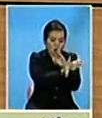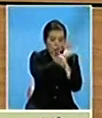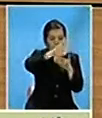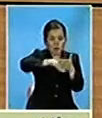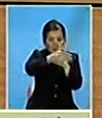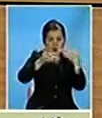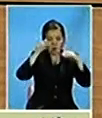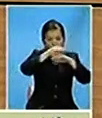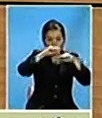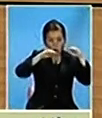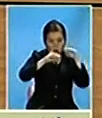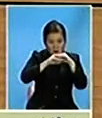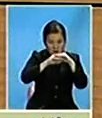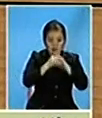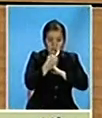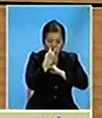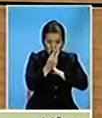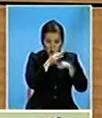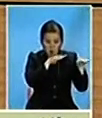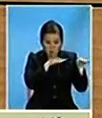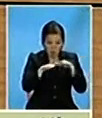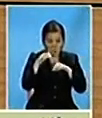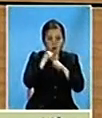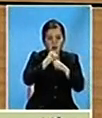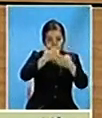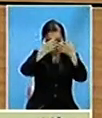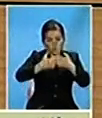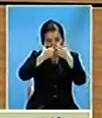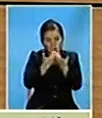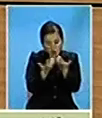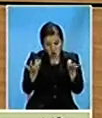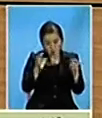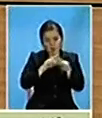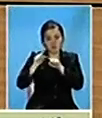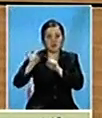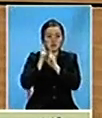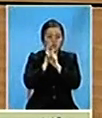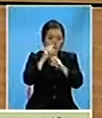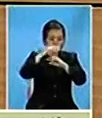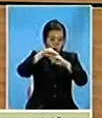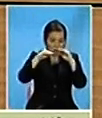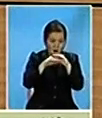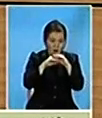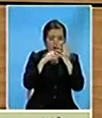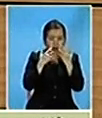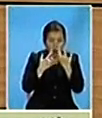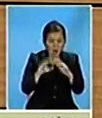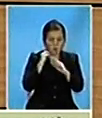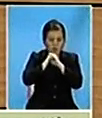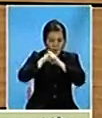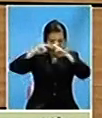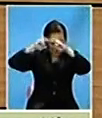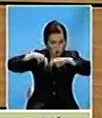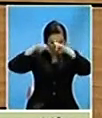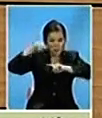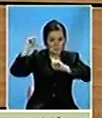การโครงการและดูการเตรียมความพร้อมของเครื่องมือที่จะใช้ในโครงการรวมทั้งศึกษาวิธีการวิเคราะห์